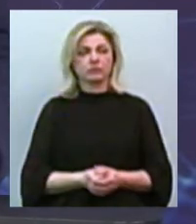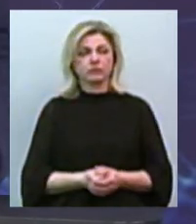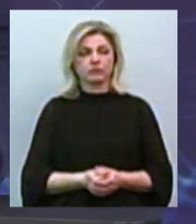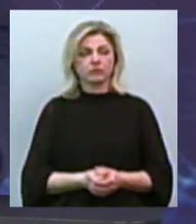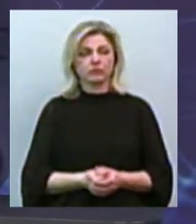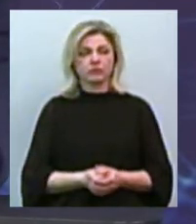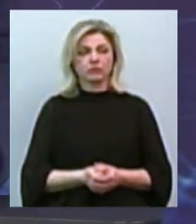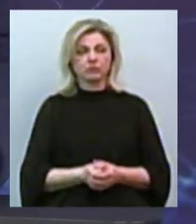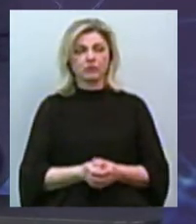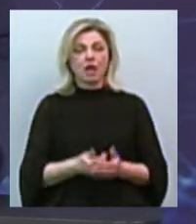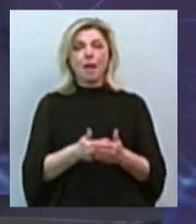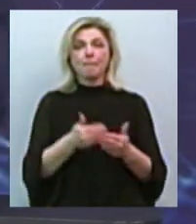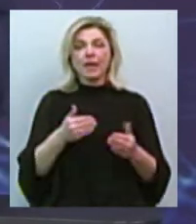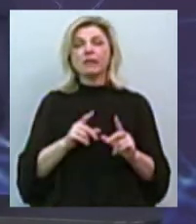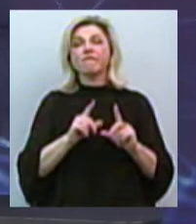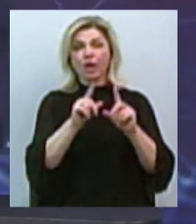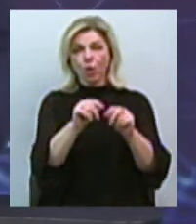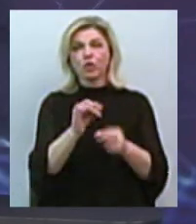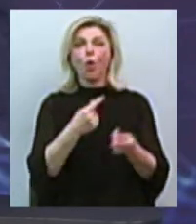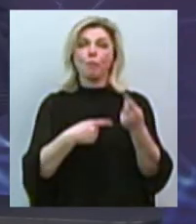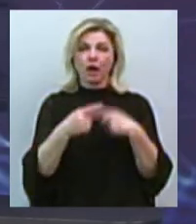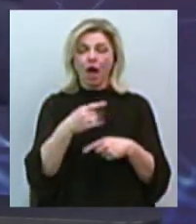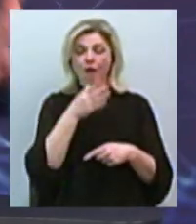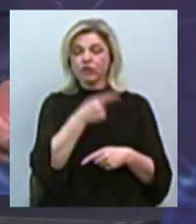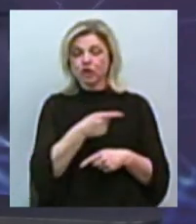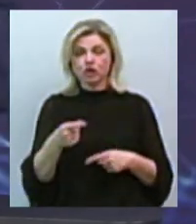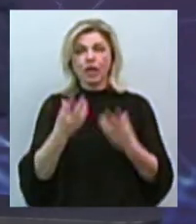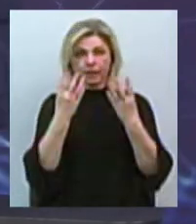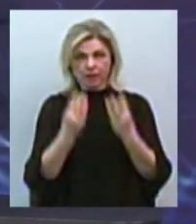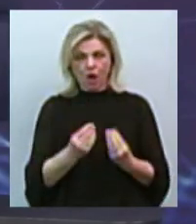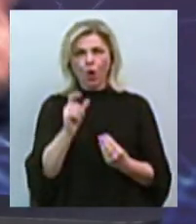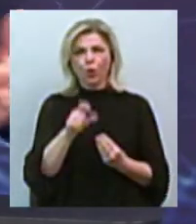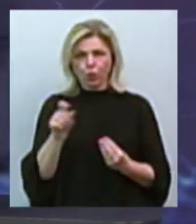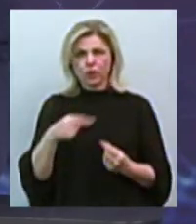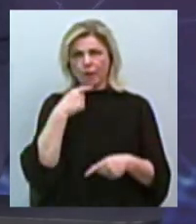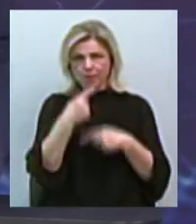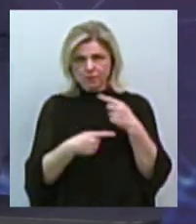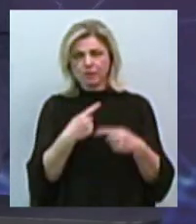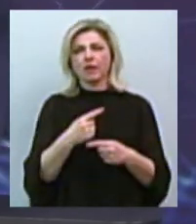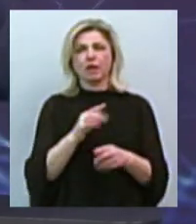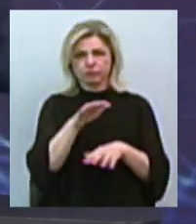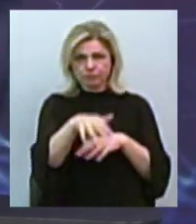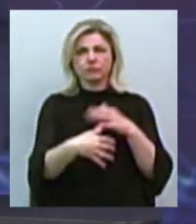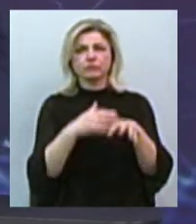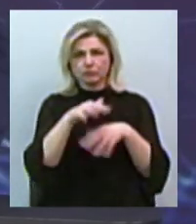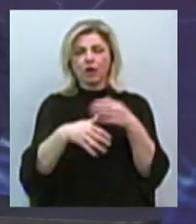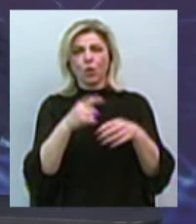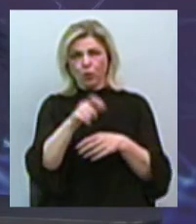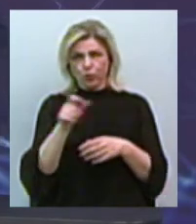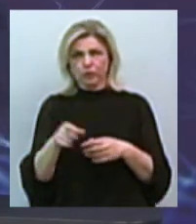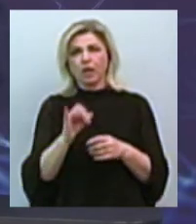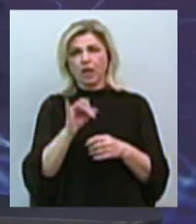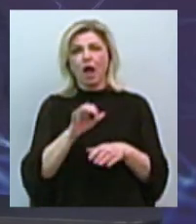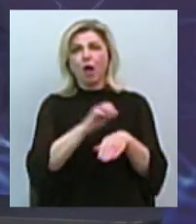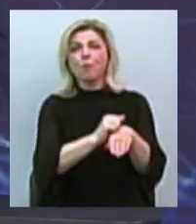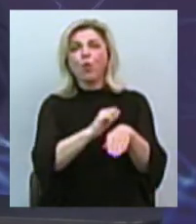количество транспорта перед выходом или обратно, но в течение дня люди же постоянно пользуются общественным транспортом, держатся за